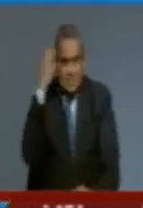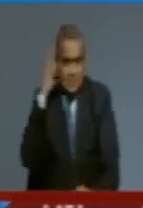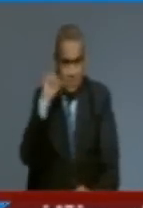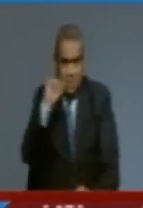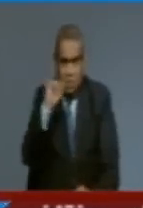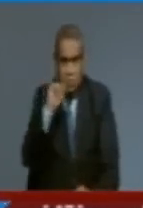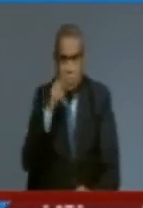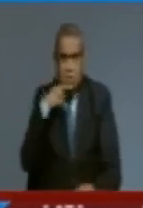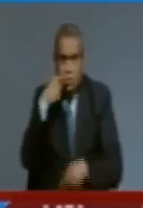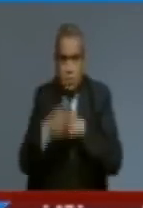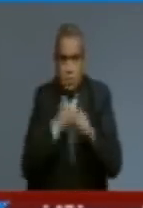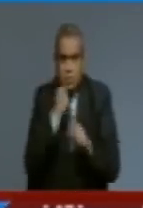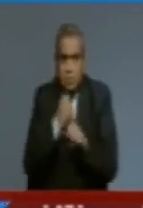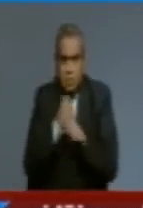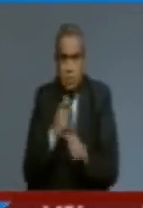وسنحت لي فرصة